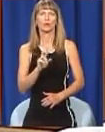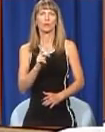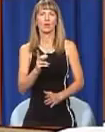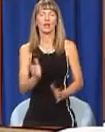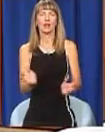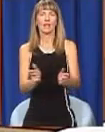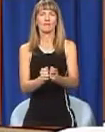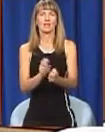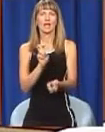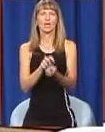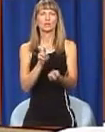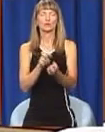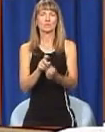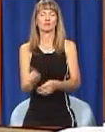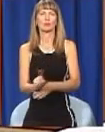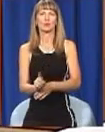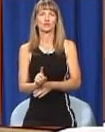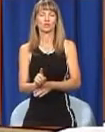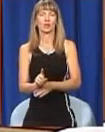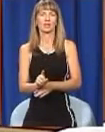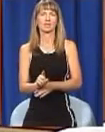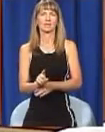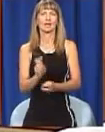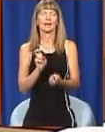гризунів, мишей, криз.